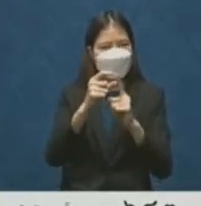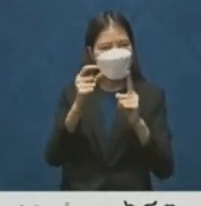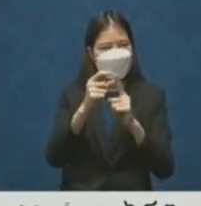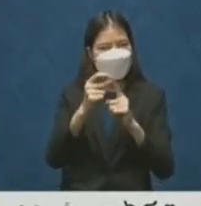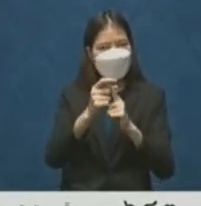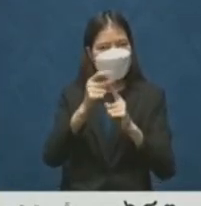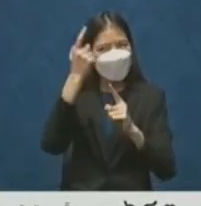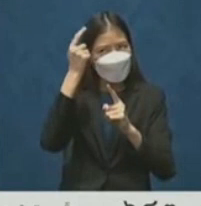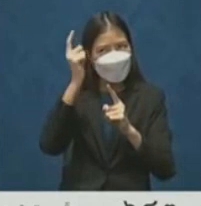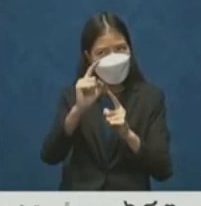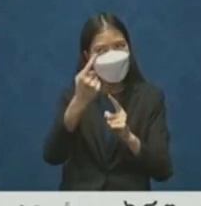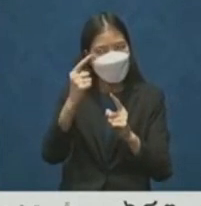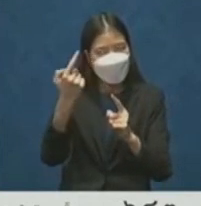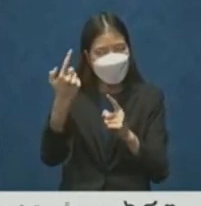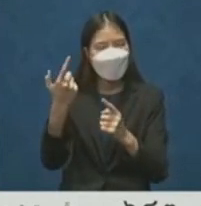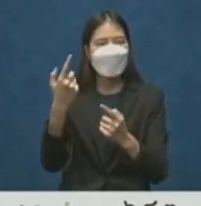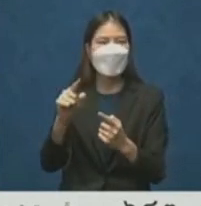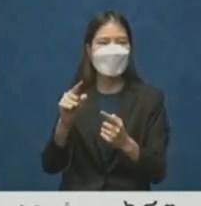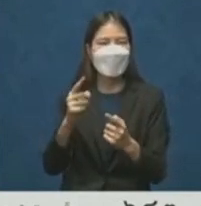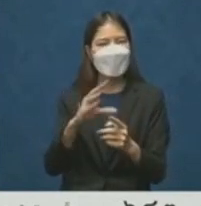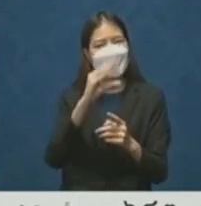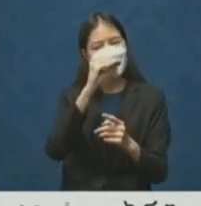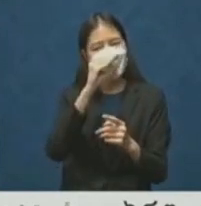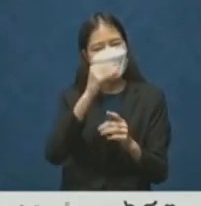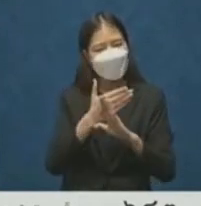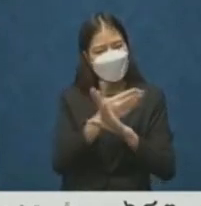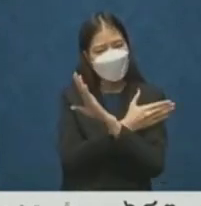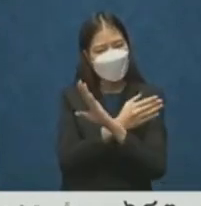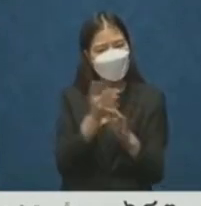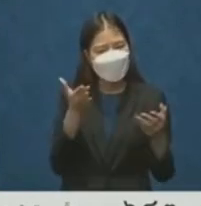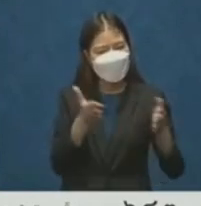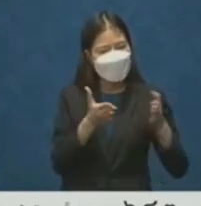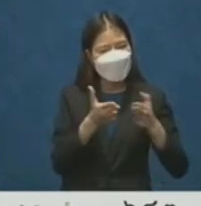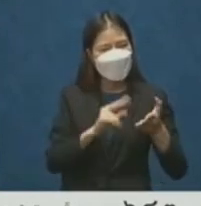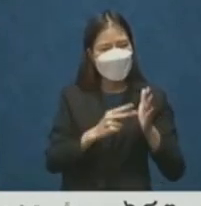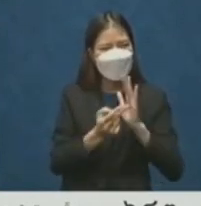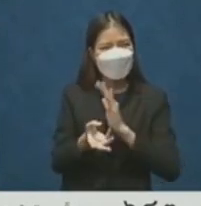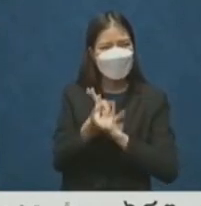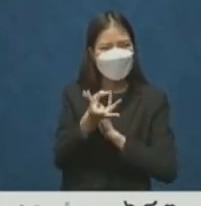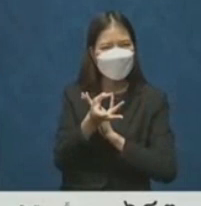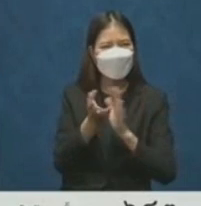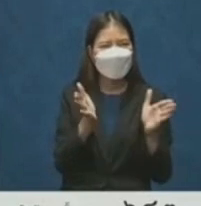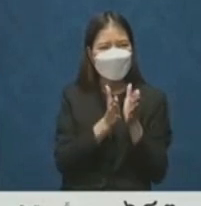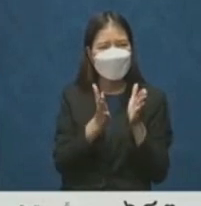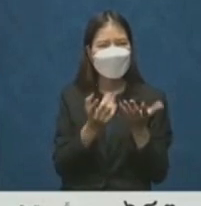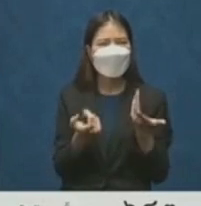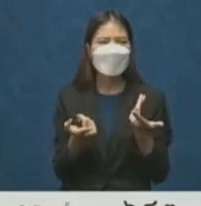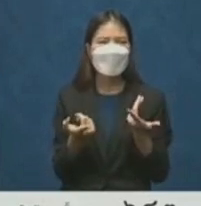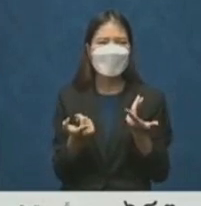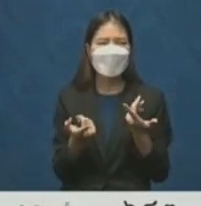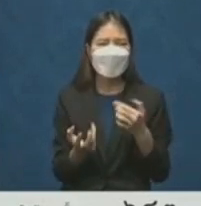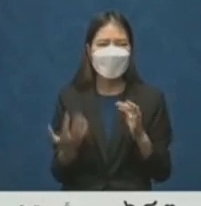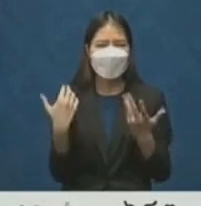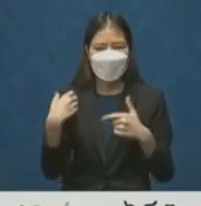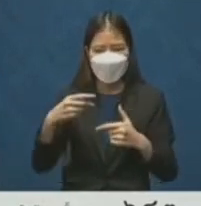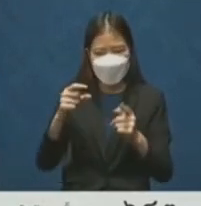าการใส่คำว่าสร้างสรรค์ลงไปเนี่ยมันกลับทำให้คำพูดข้างหน้าเนี่ยแคบลงประเด็นการเพิ่ม